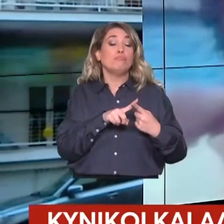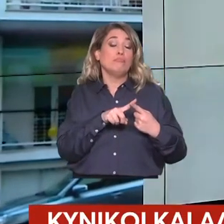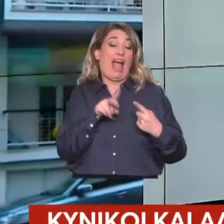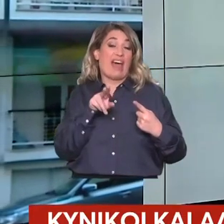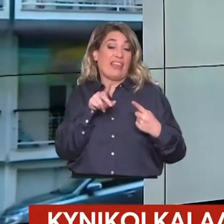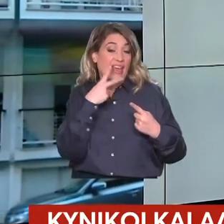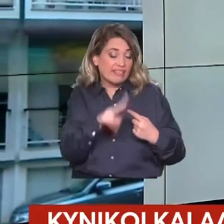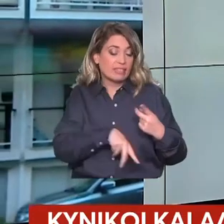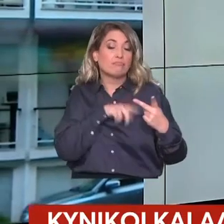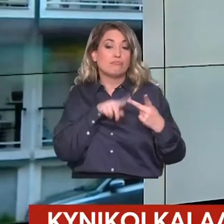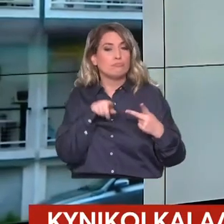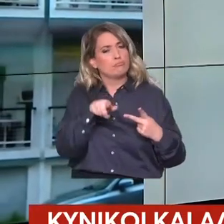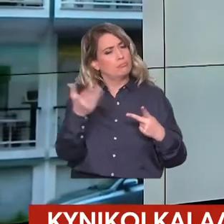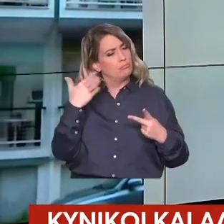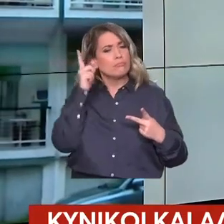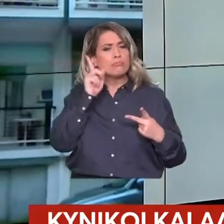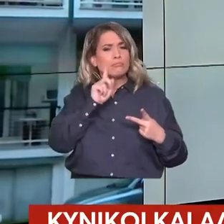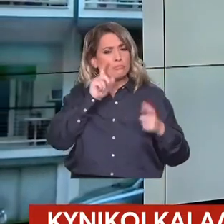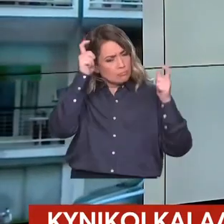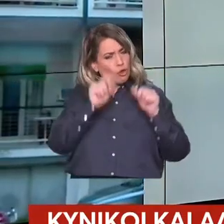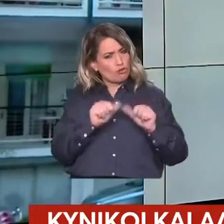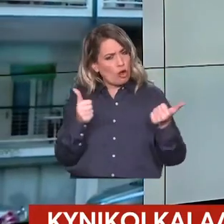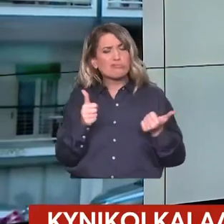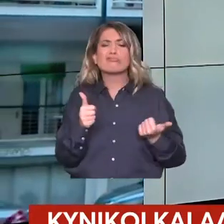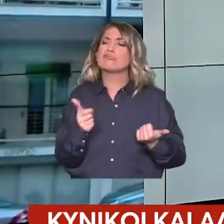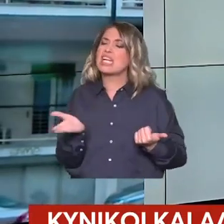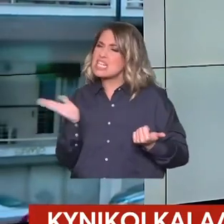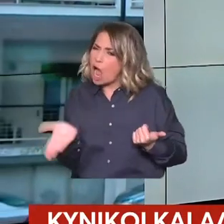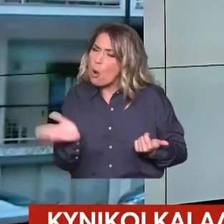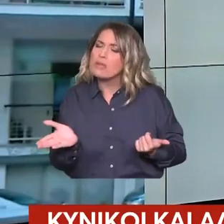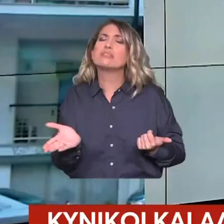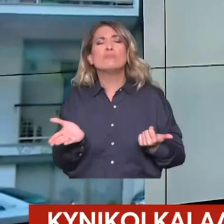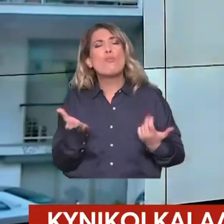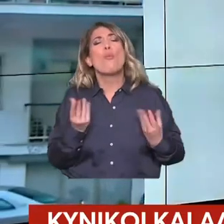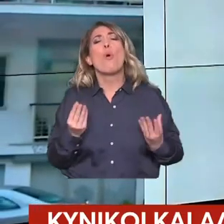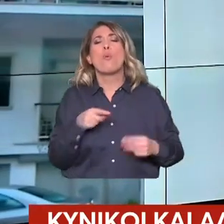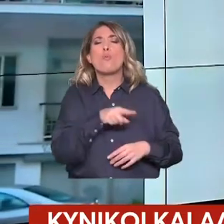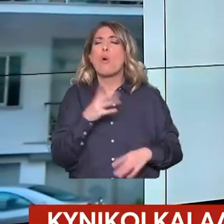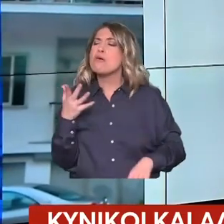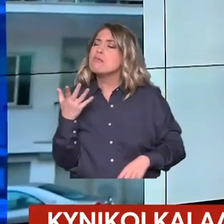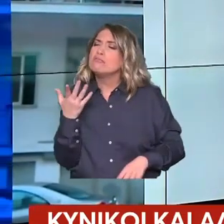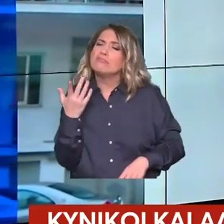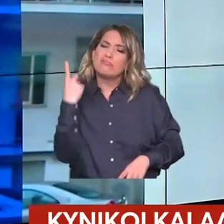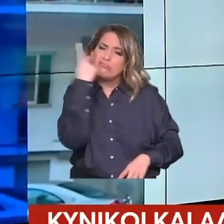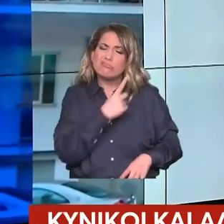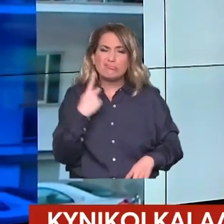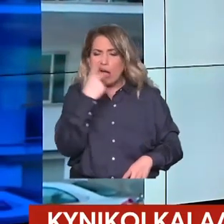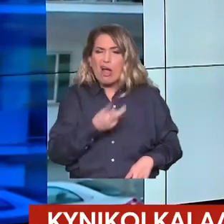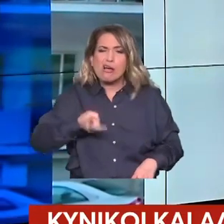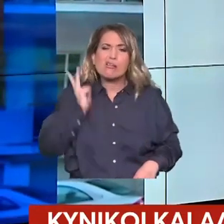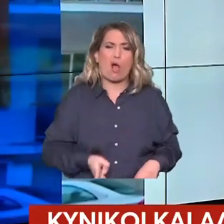παντρεμένος, και όχι μόνο. Ξεκινήσουμε λοιπόν παρουσιάζοντας αυτά που έχουμε